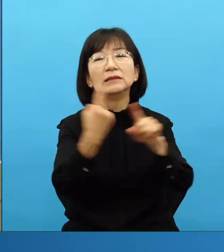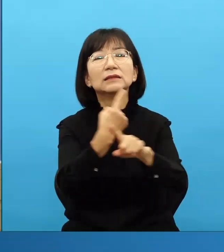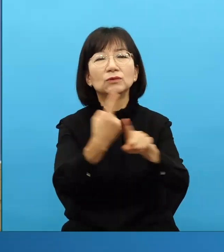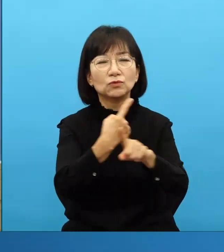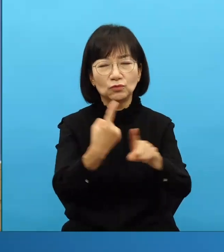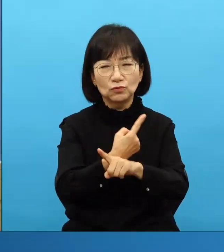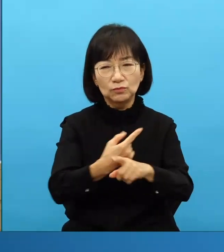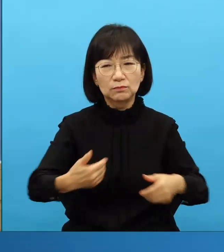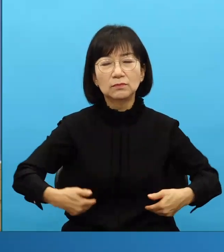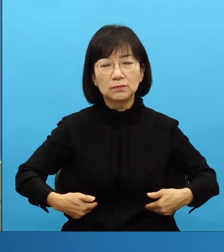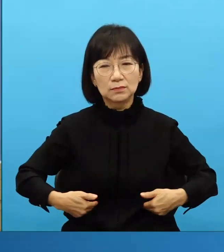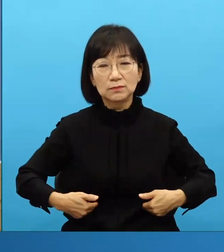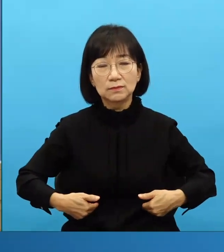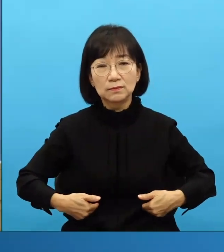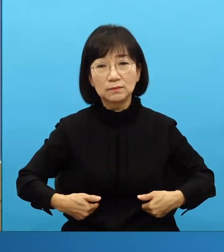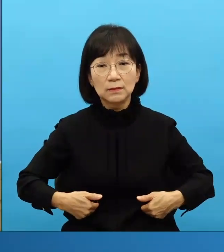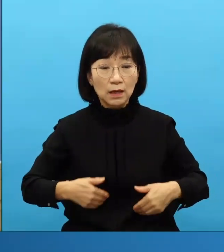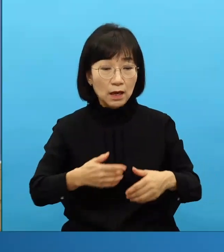필요하냐?